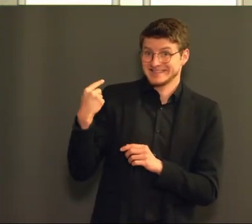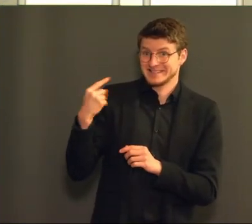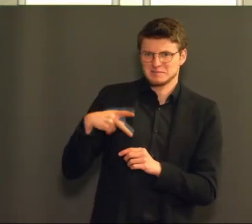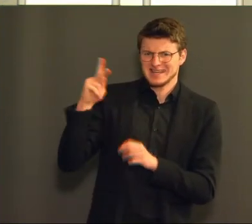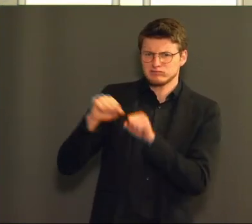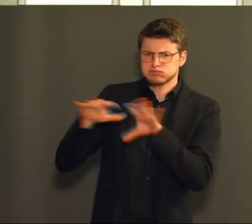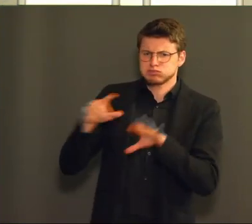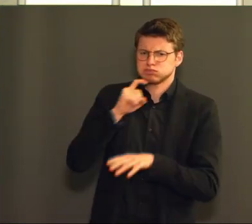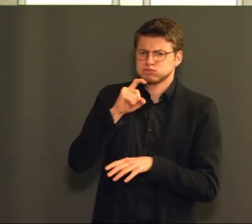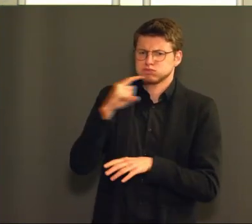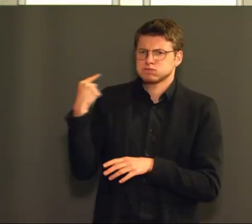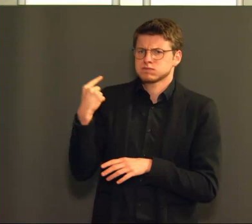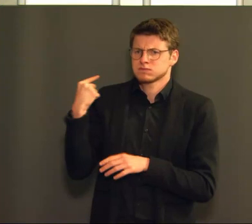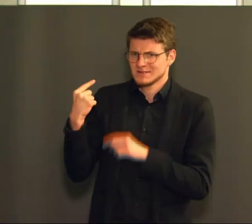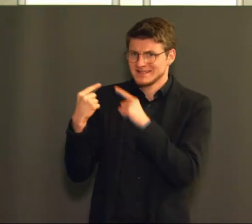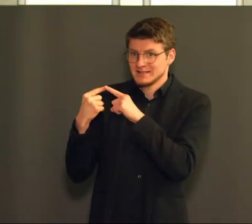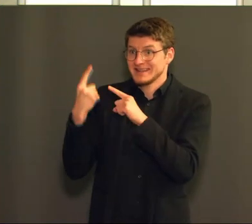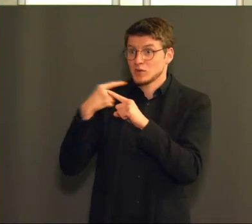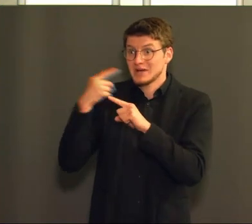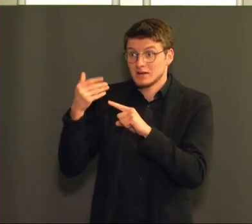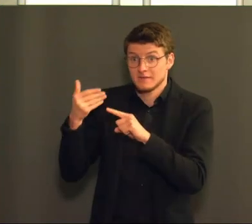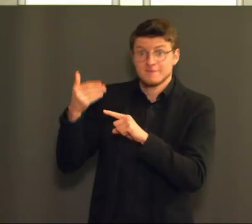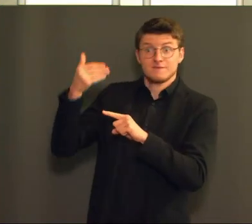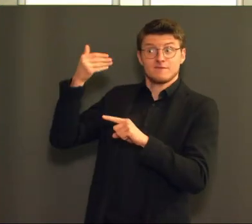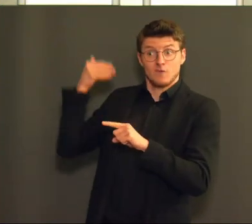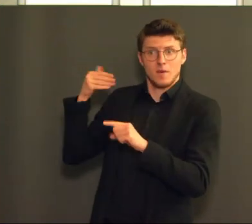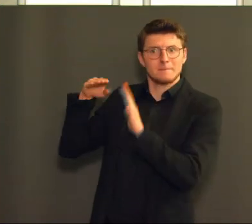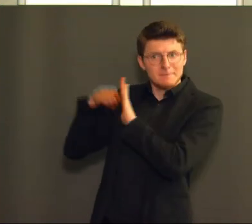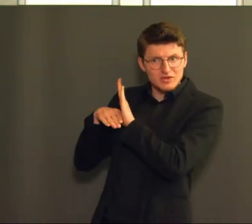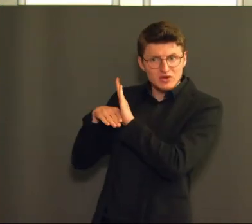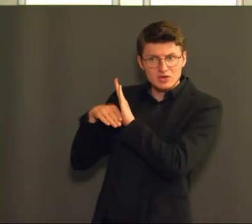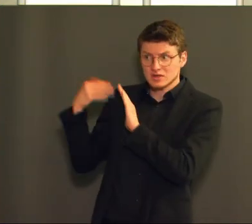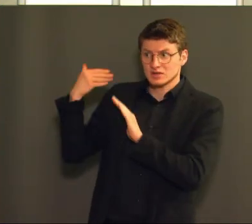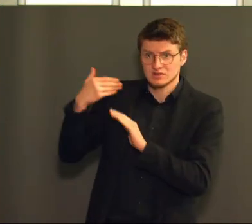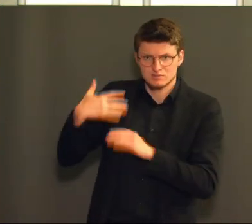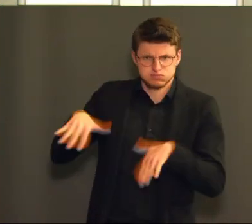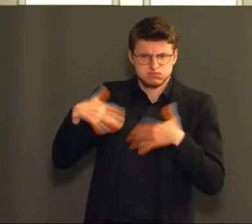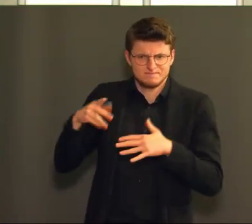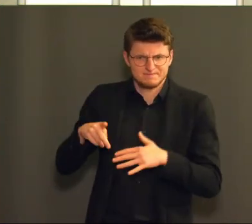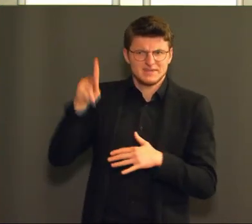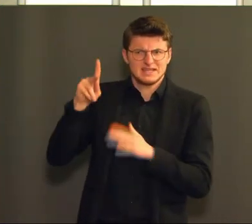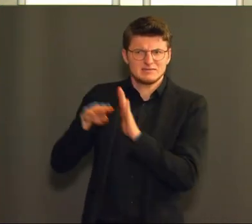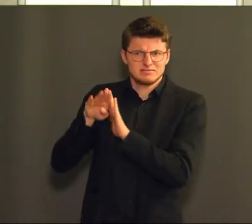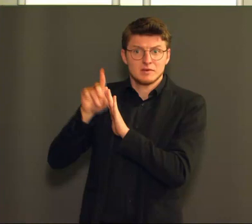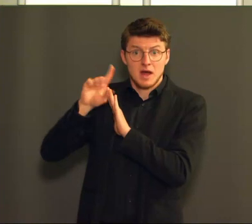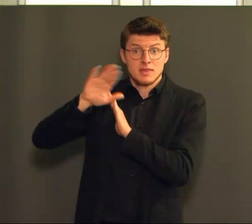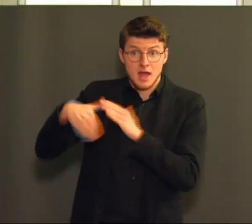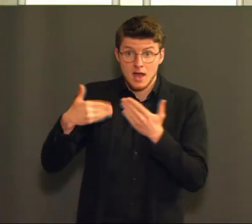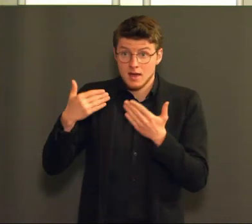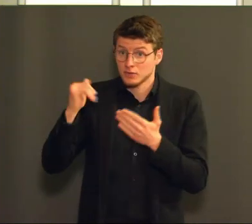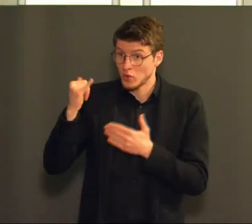vastgesteld dan dezelfde weekdagen ervoor. Sindsdien zien we dat de dagcijfers opnieuw lager liggen dan die week